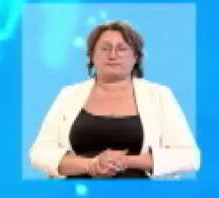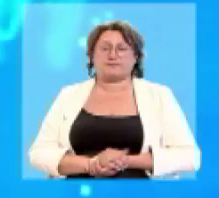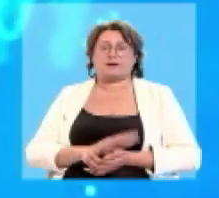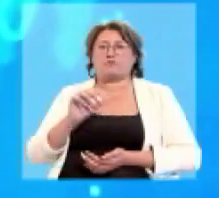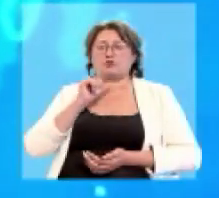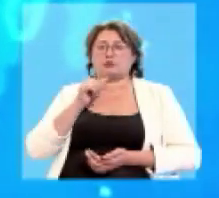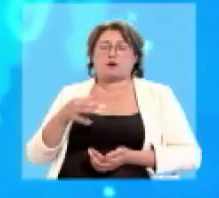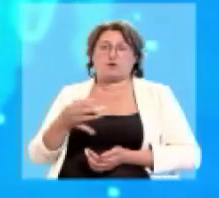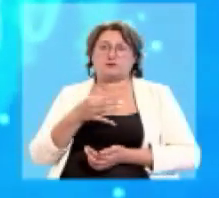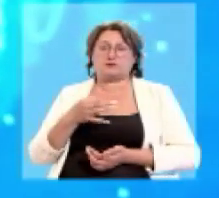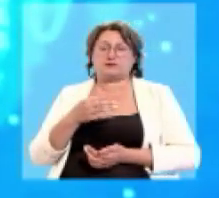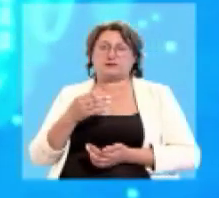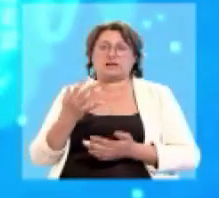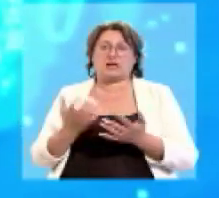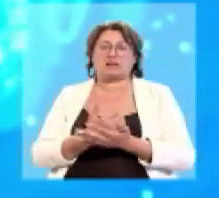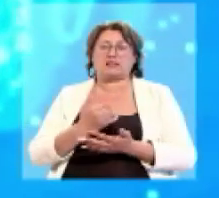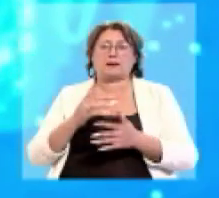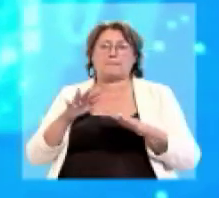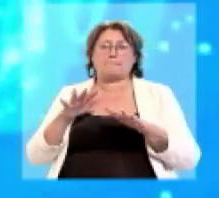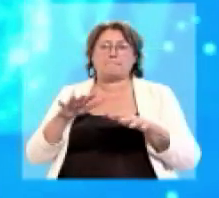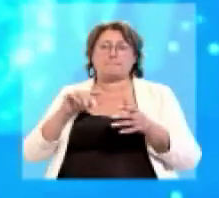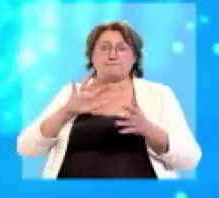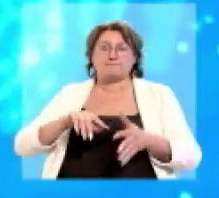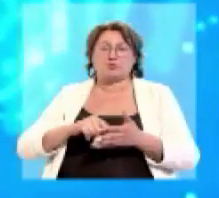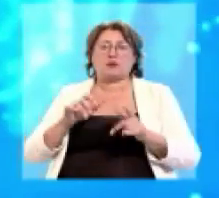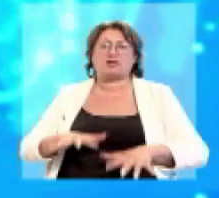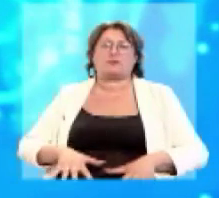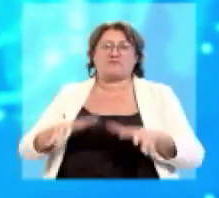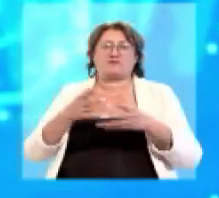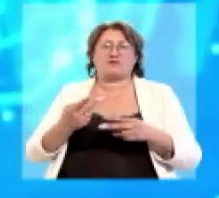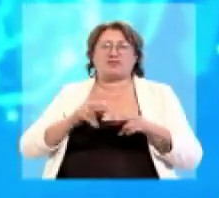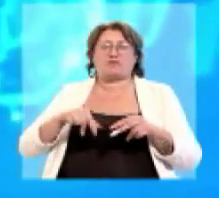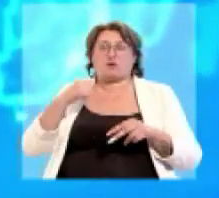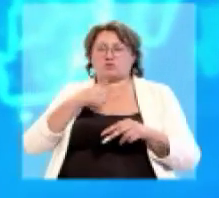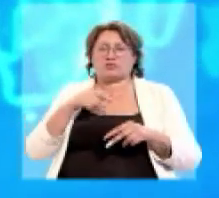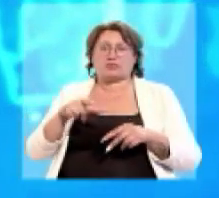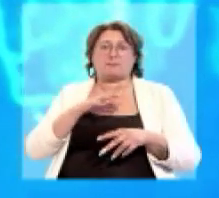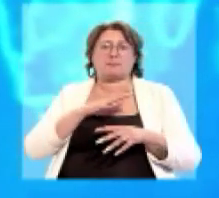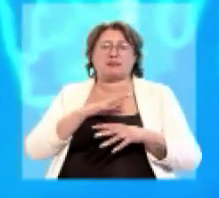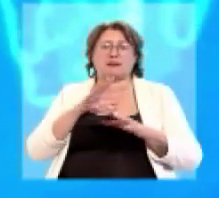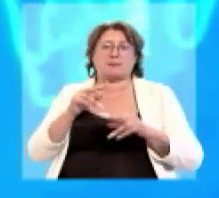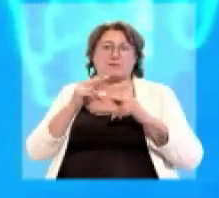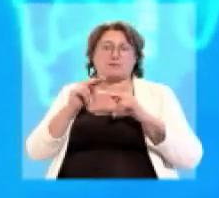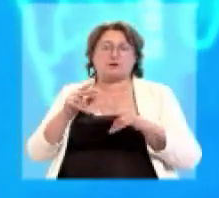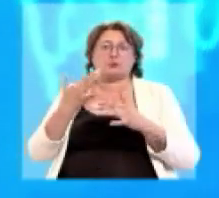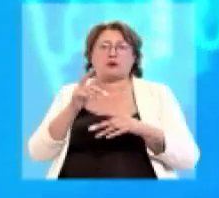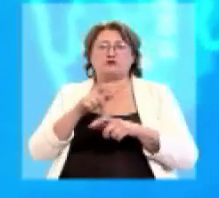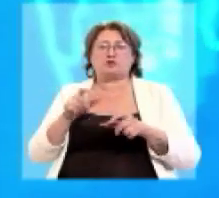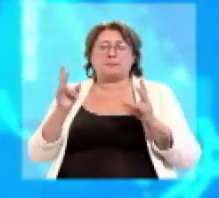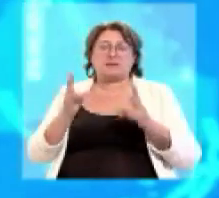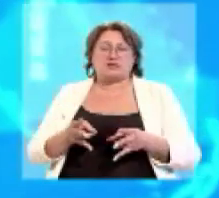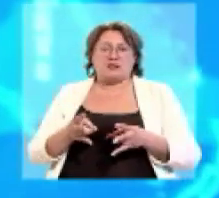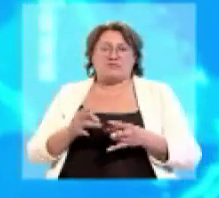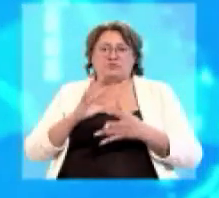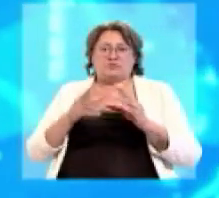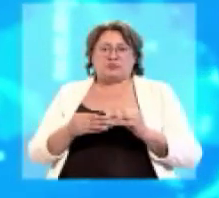Қостанай облысында бұл көктемде су басқан елді мекендердің көбі тасқынға ерте қамданбаған. Салдарынан қаншама тұрғындар зардап шекті,